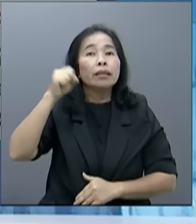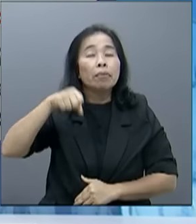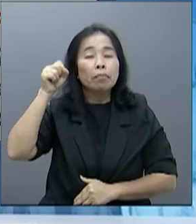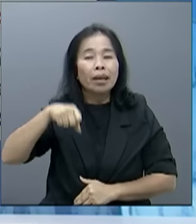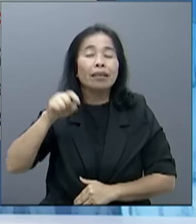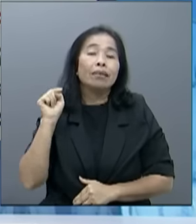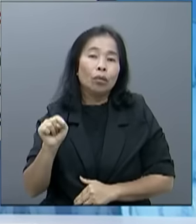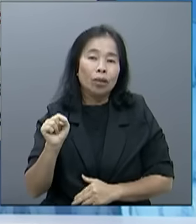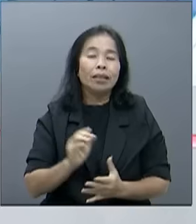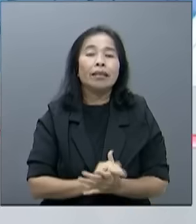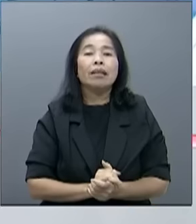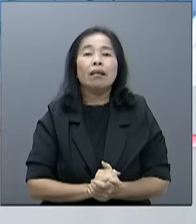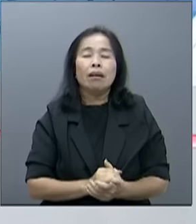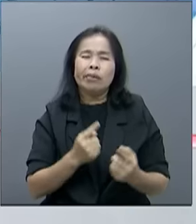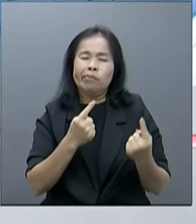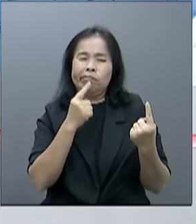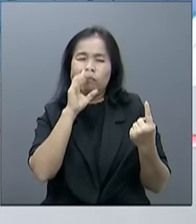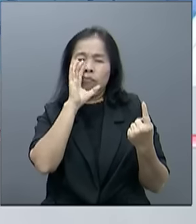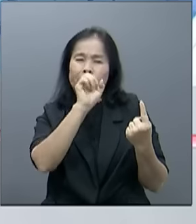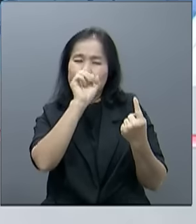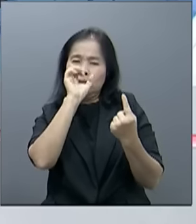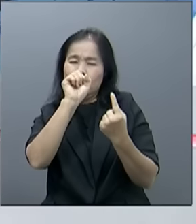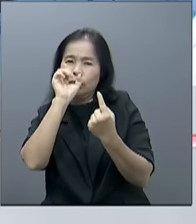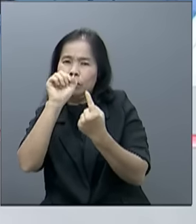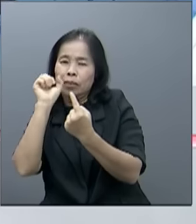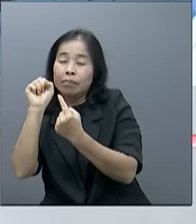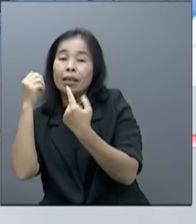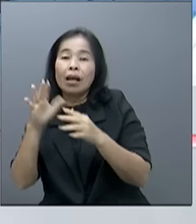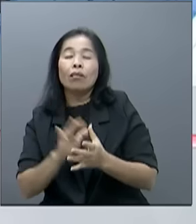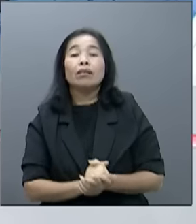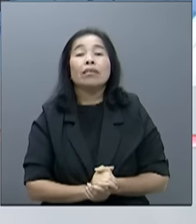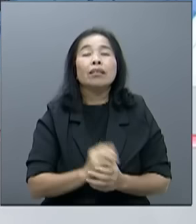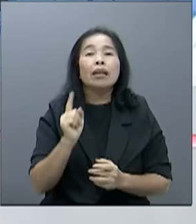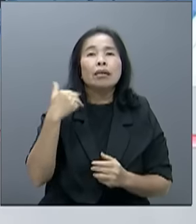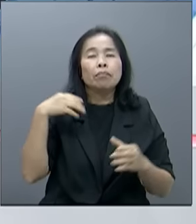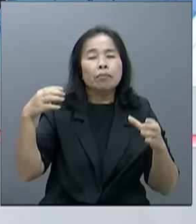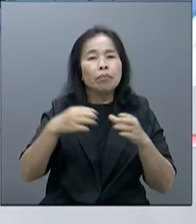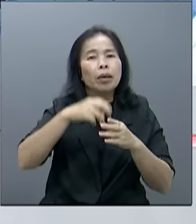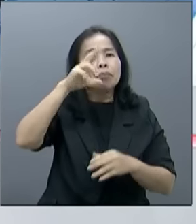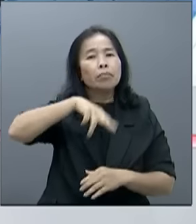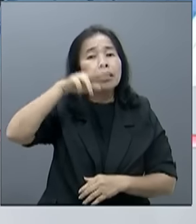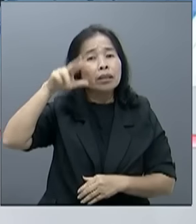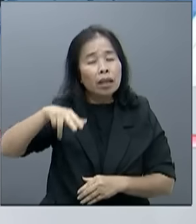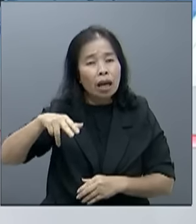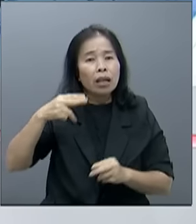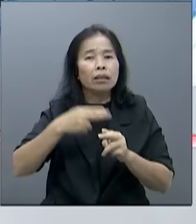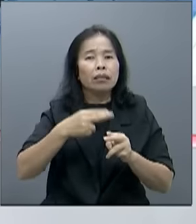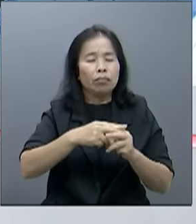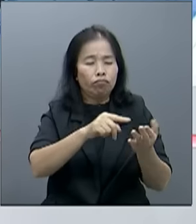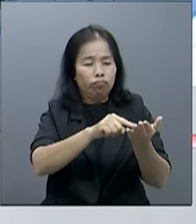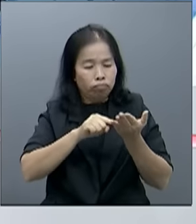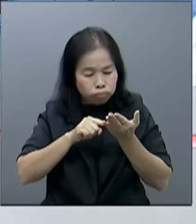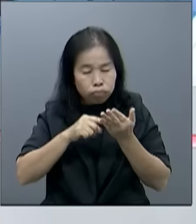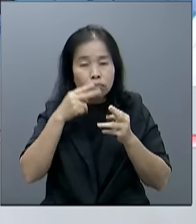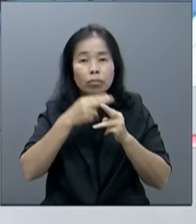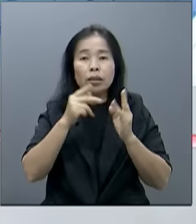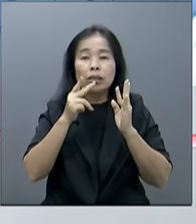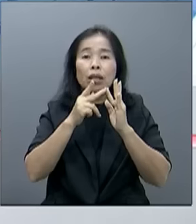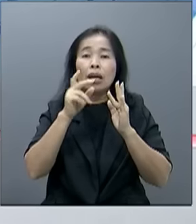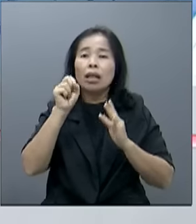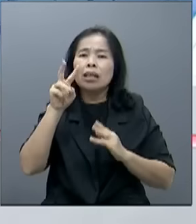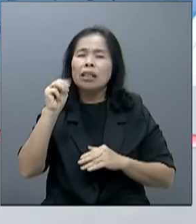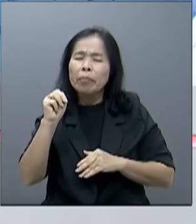ค่ะที่เราเรียกว่าข้อผิดสังเกตและจากข้อสังเกตที่ว่านี้เพื่อไทยเคาะชื่อนายชัยเกษมนิติสิริออกมาแล้ว